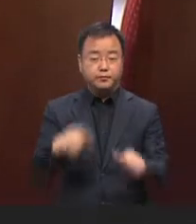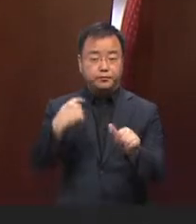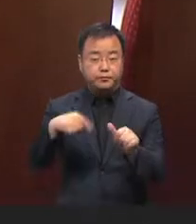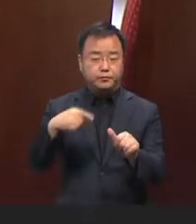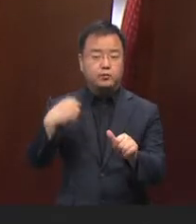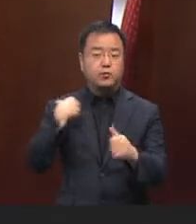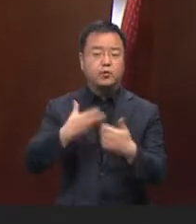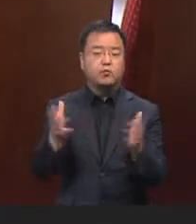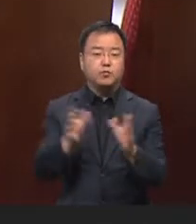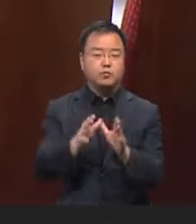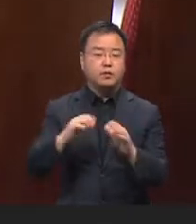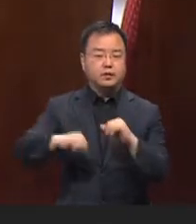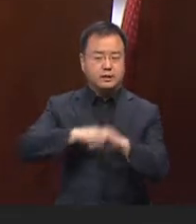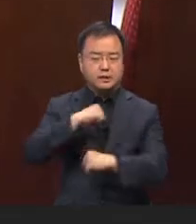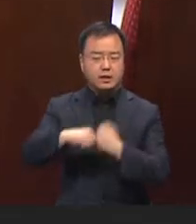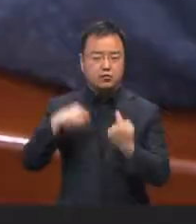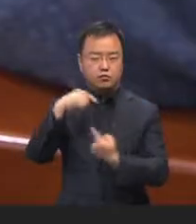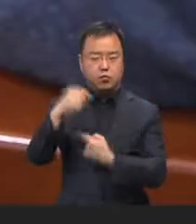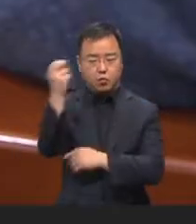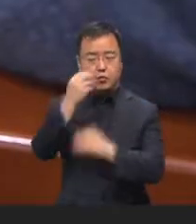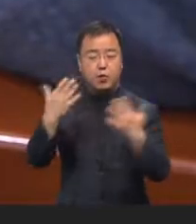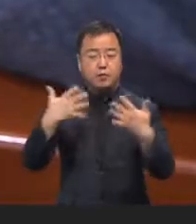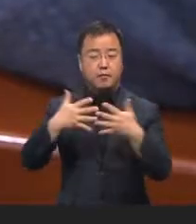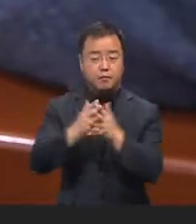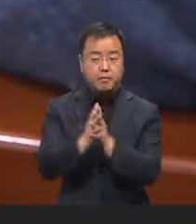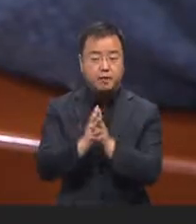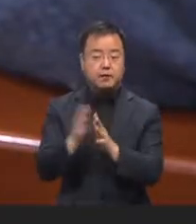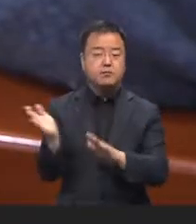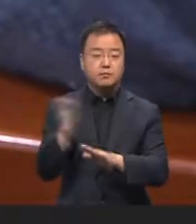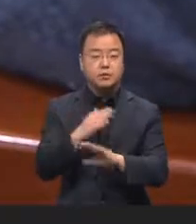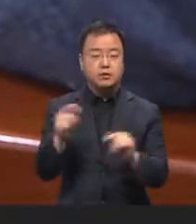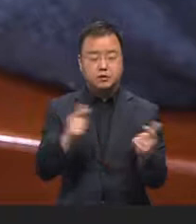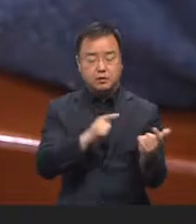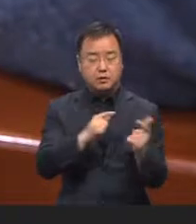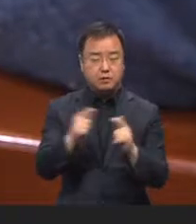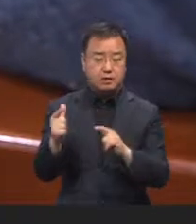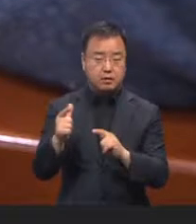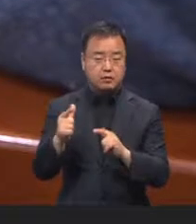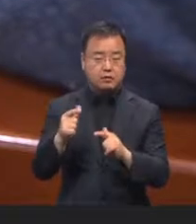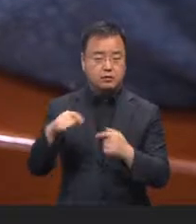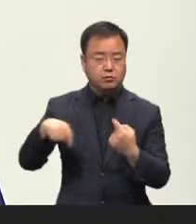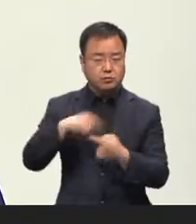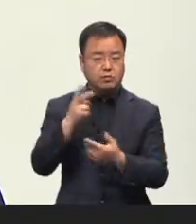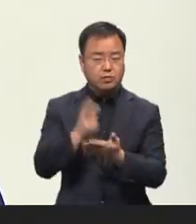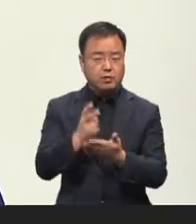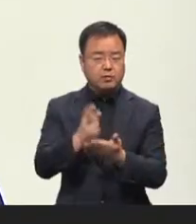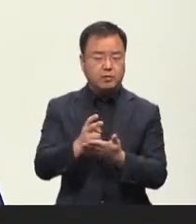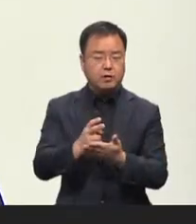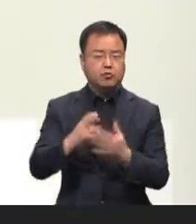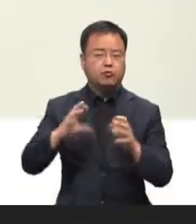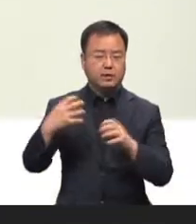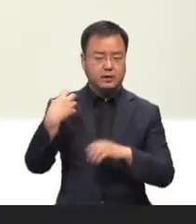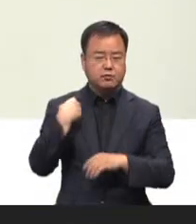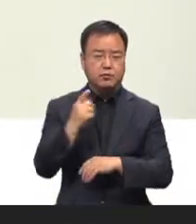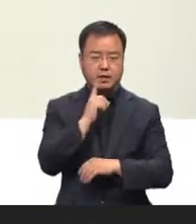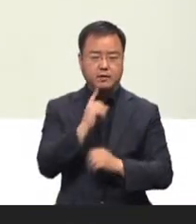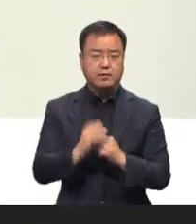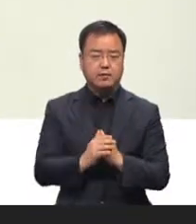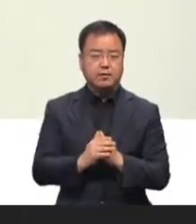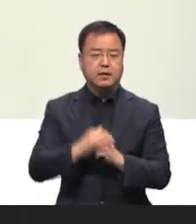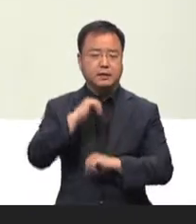교육부는 자사고 폐지를 비롯한 고교 체제 개편이 국가의 책무라는 입장입니다. 자사고의 처음 도입치조와